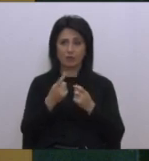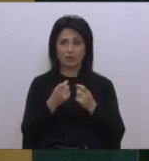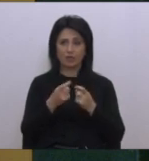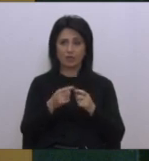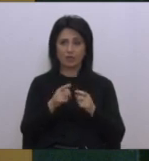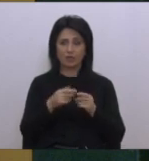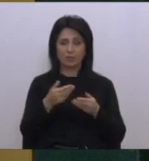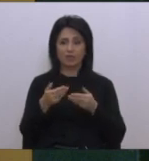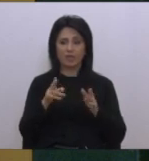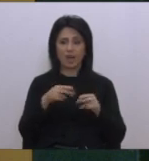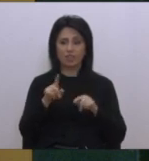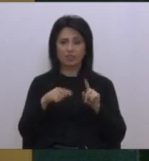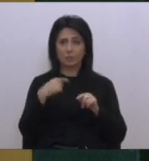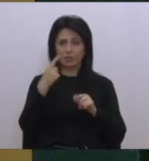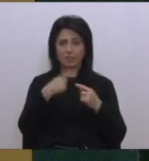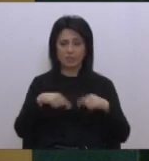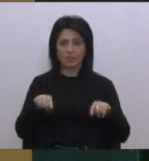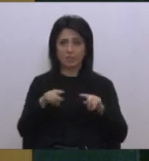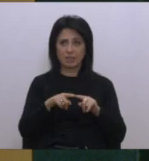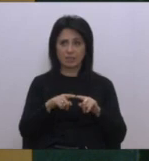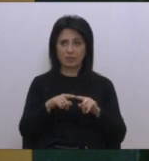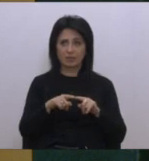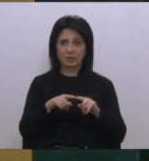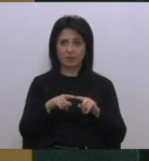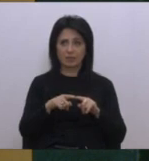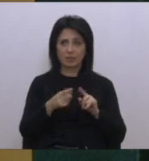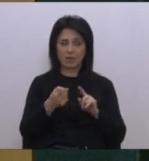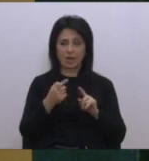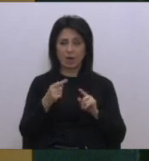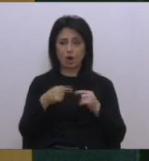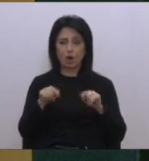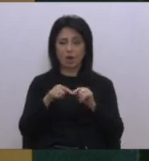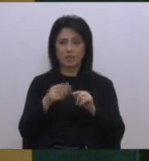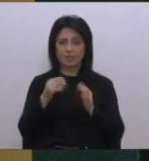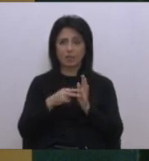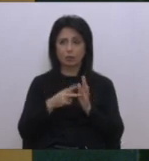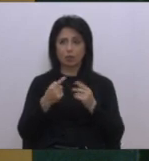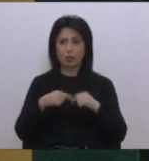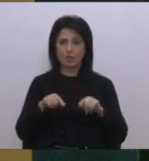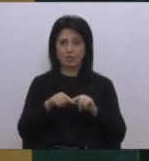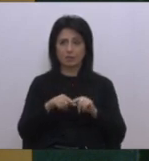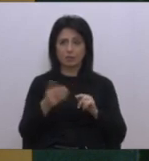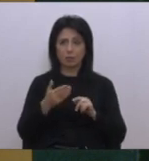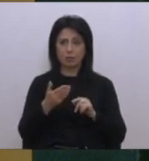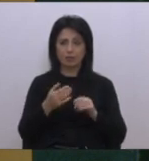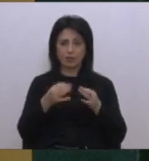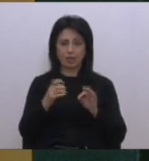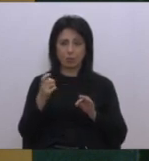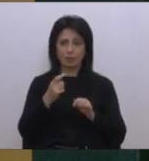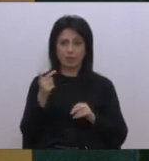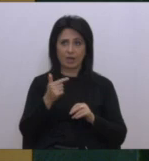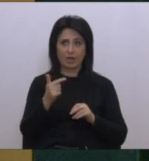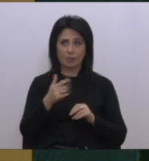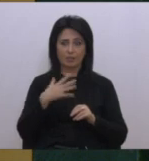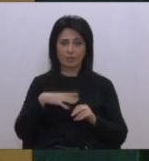ინფორმაციის მოწოდებაზე ანგარიშვალდებულ პირთა წრე. წრეს გამოაქვეყნა ორგანიზაციები, საბიუჯეტო ორგანიზაციები, რომელთა დამოუკიდებლობა